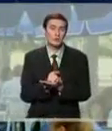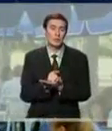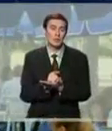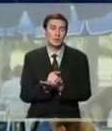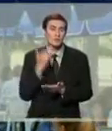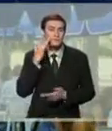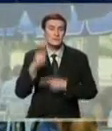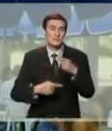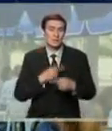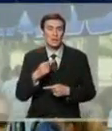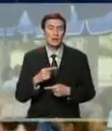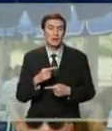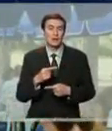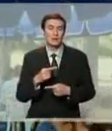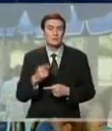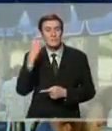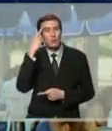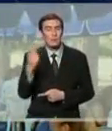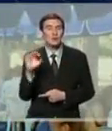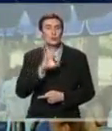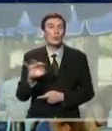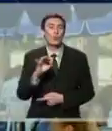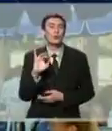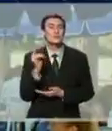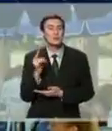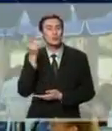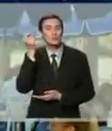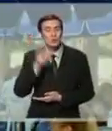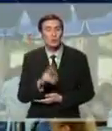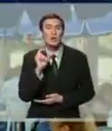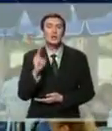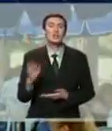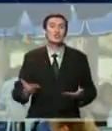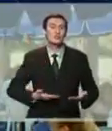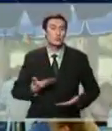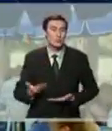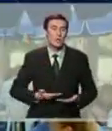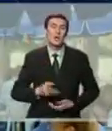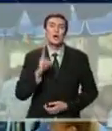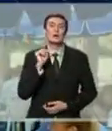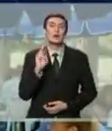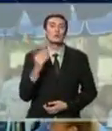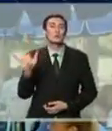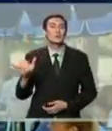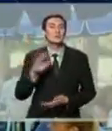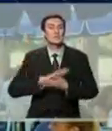всегда принимать информацию о них, как они проживают здесь, какое их